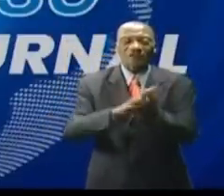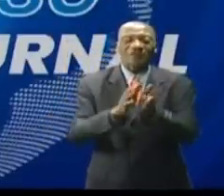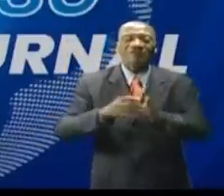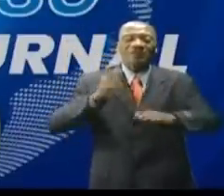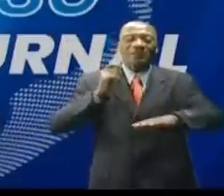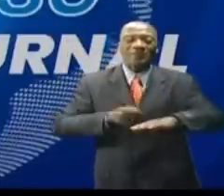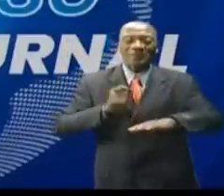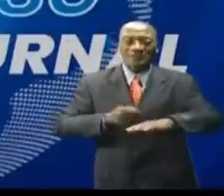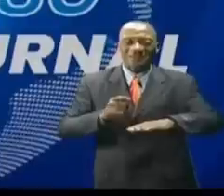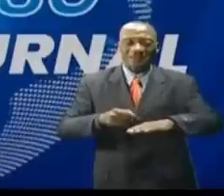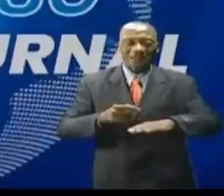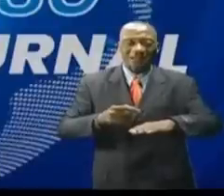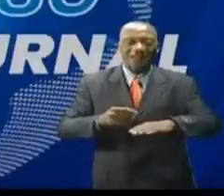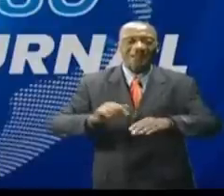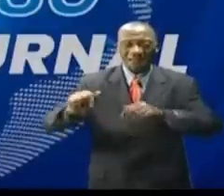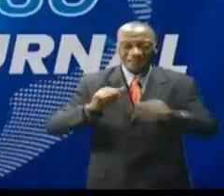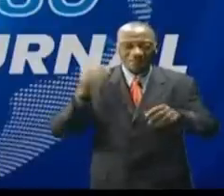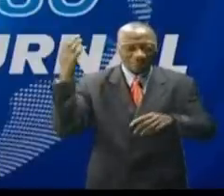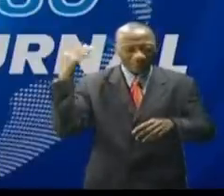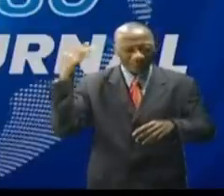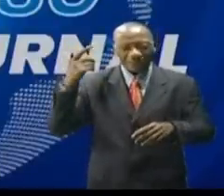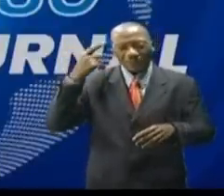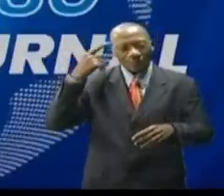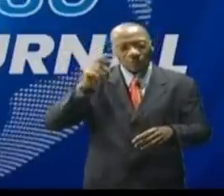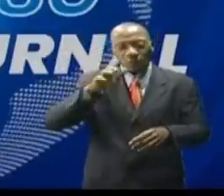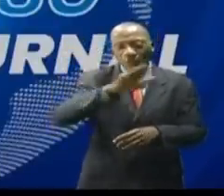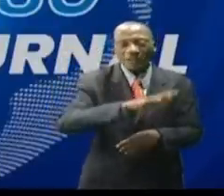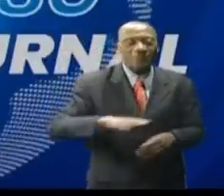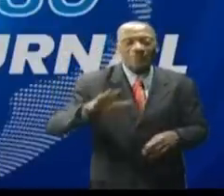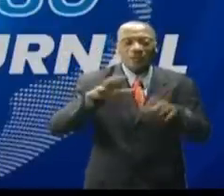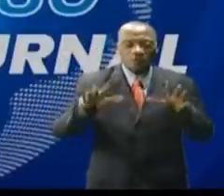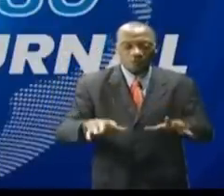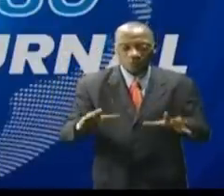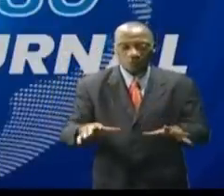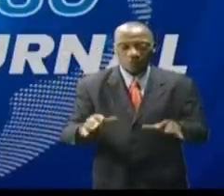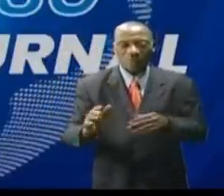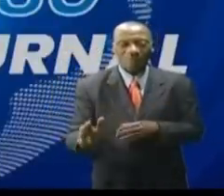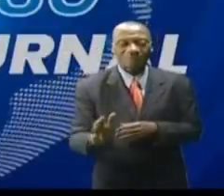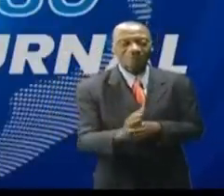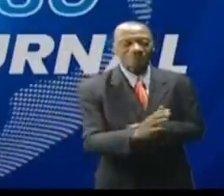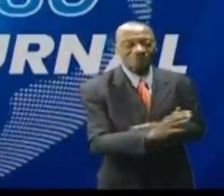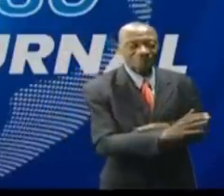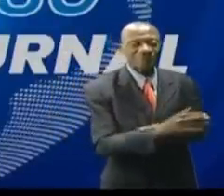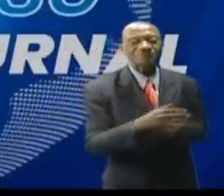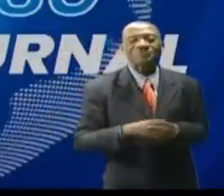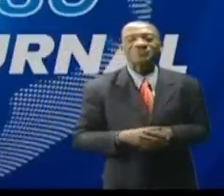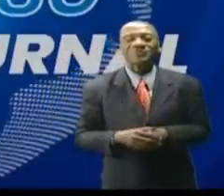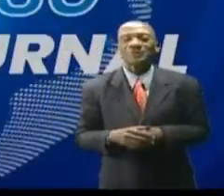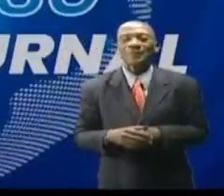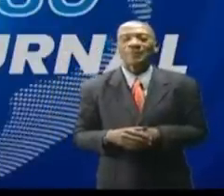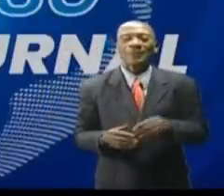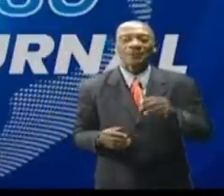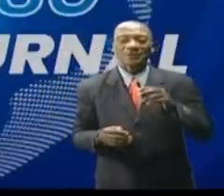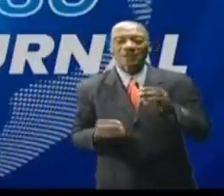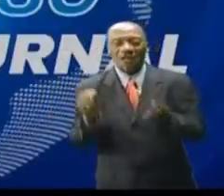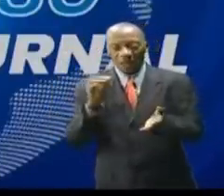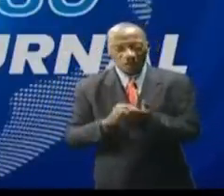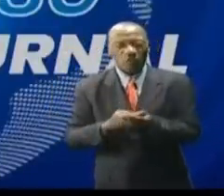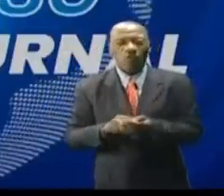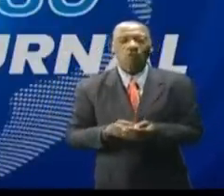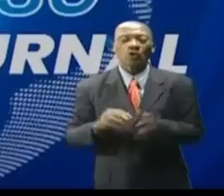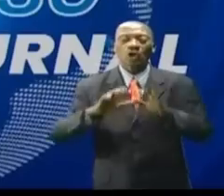du territoire national. Et puis cet appel de fonds en soutien des